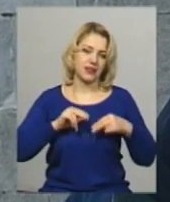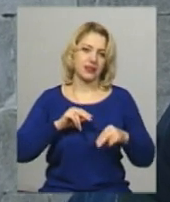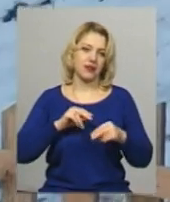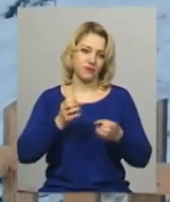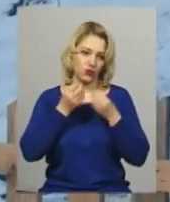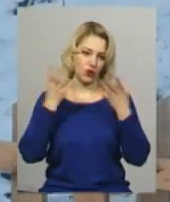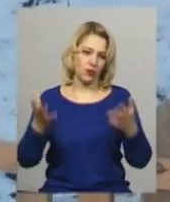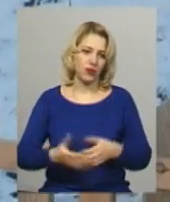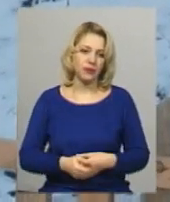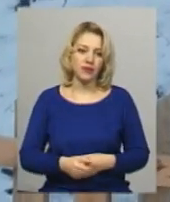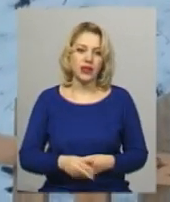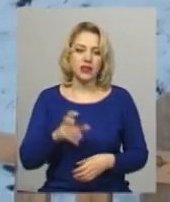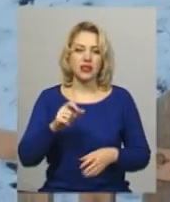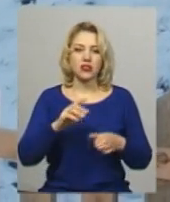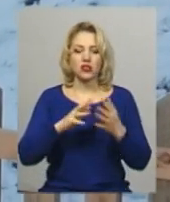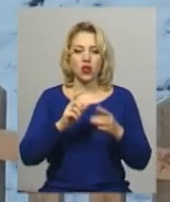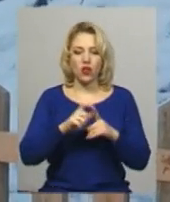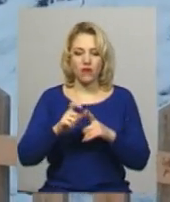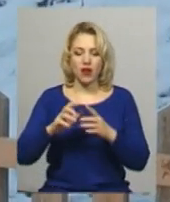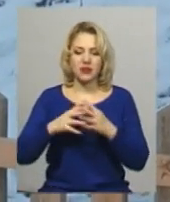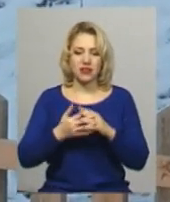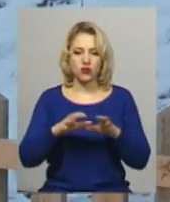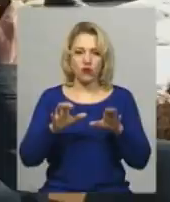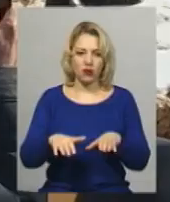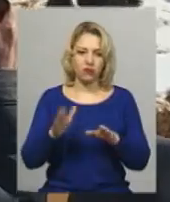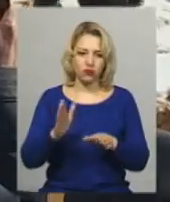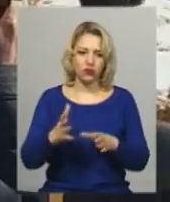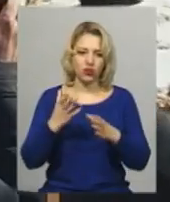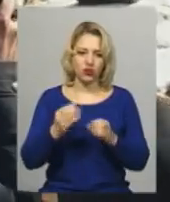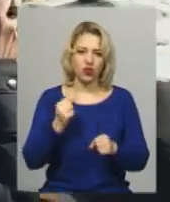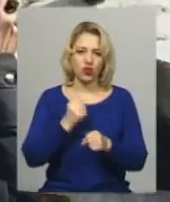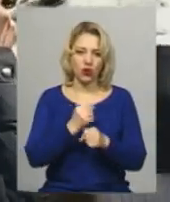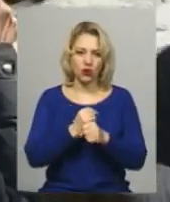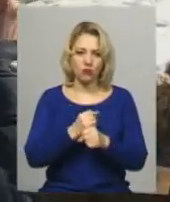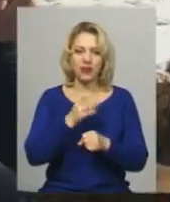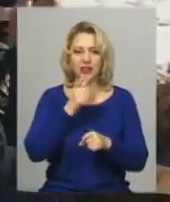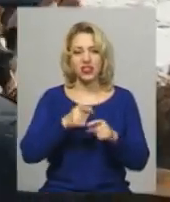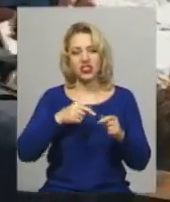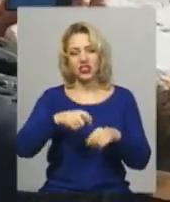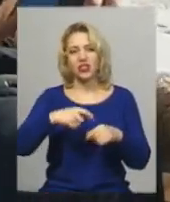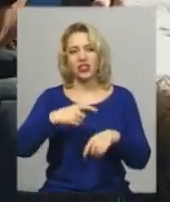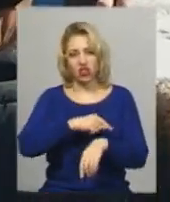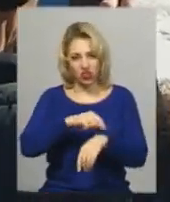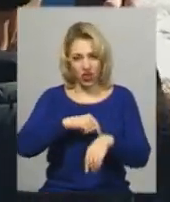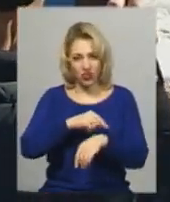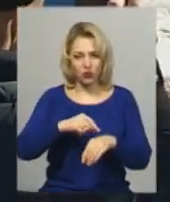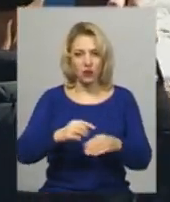досить добре. За словами сільського голови, з часом планують звести над купальною перекриття. Леся Боровець, новини Поділля